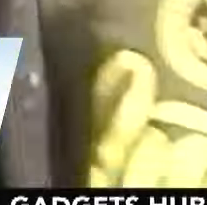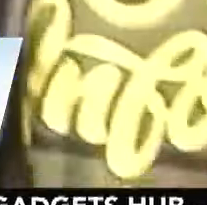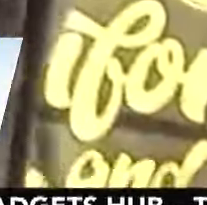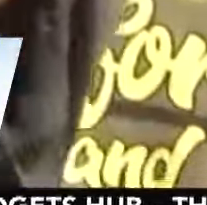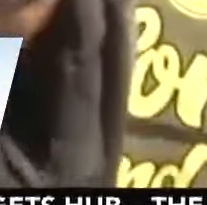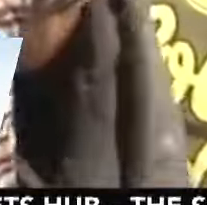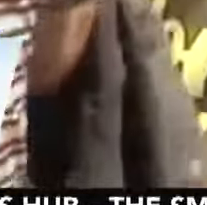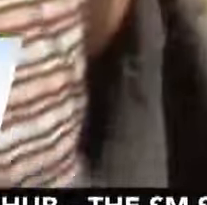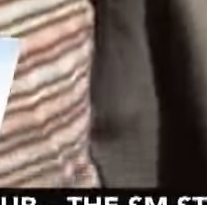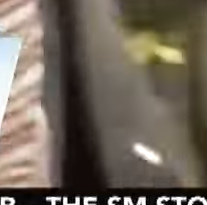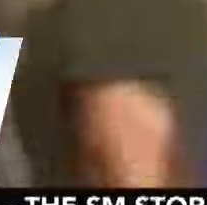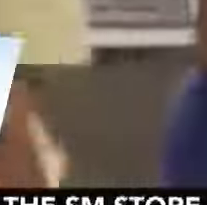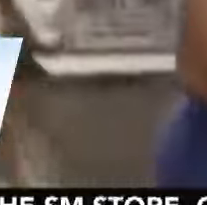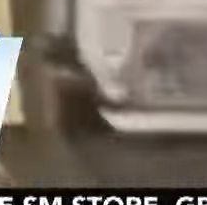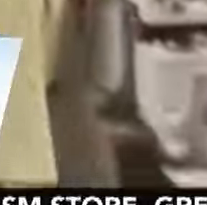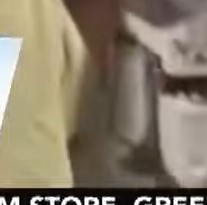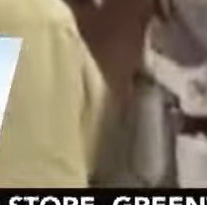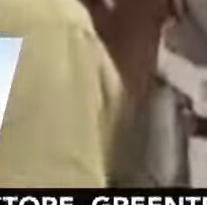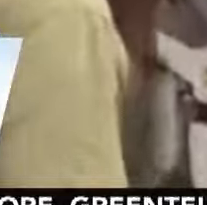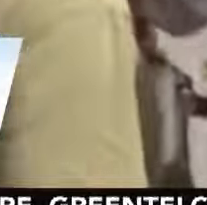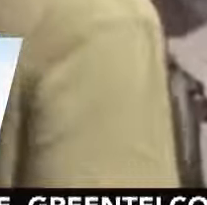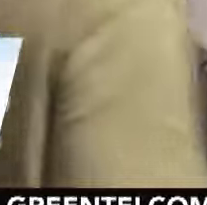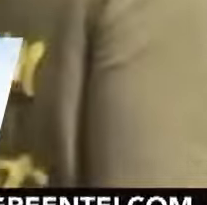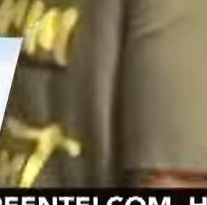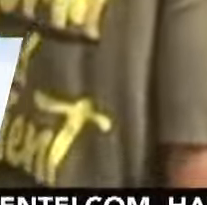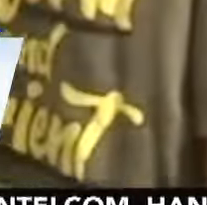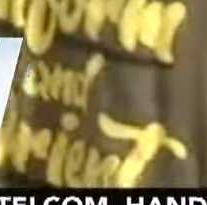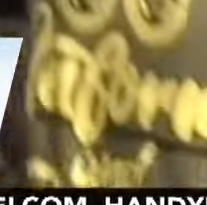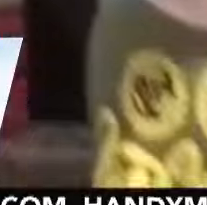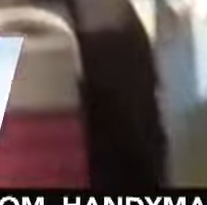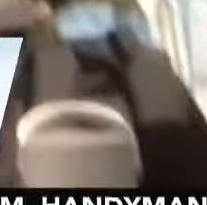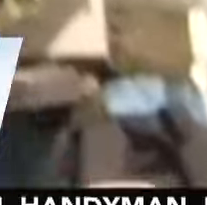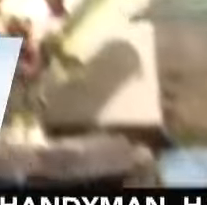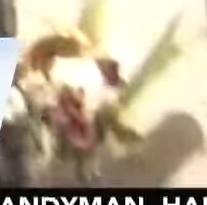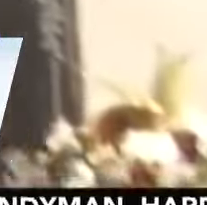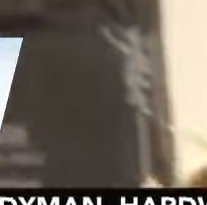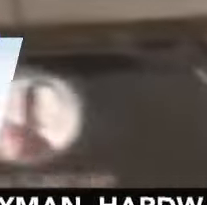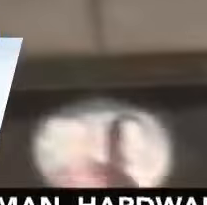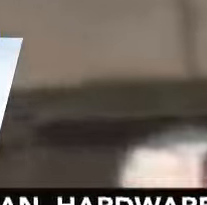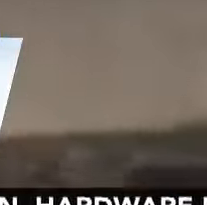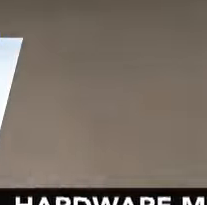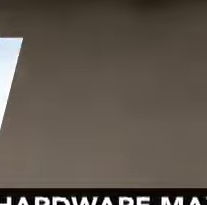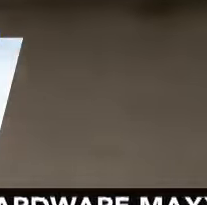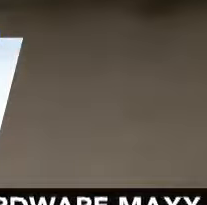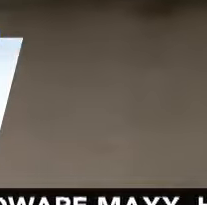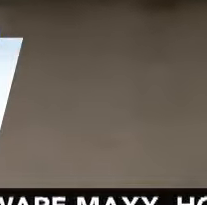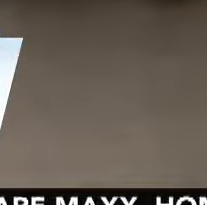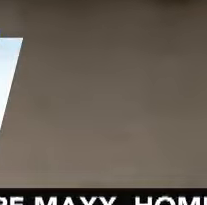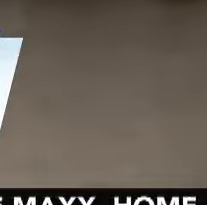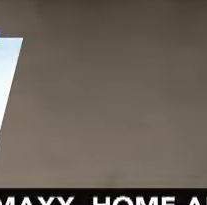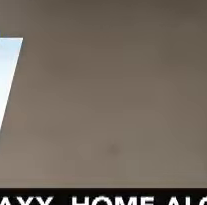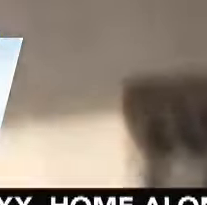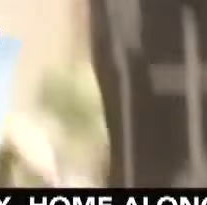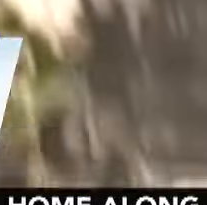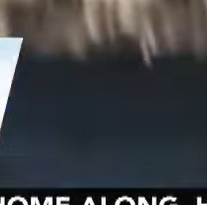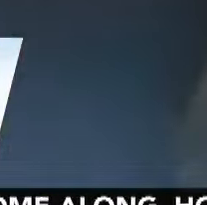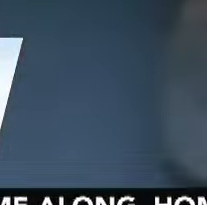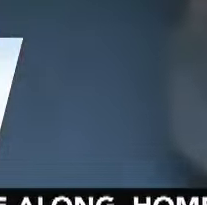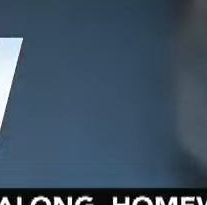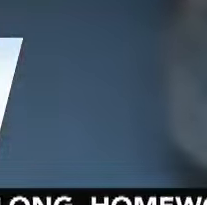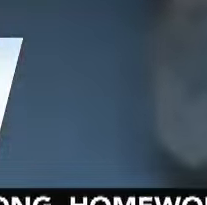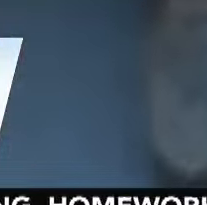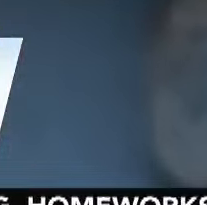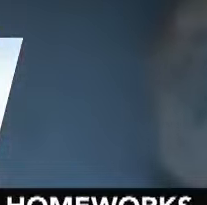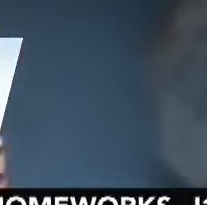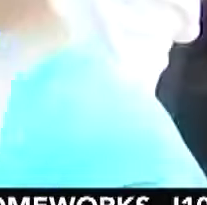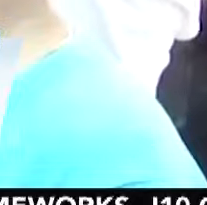amin. Hinahanap naman ang pamilya ni Jesse Atibagos ang mga labi ng kanyang mga magulang at apo dahil iba na raw ang nakalibing sa dati nitong